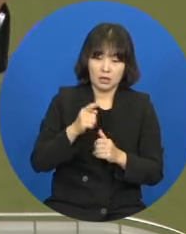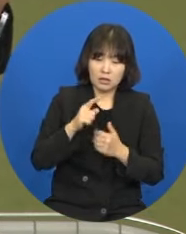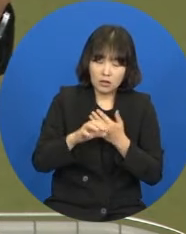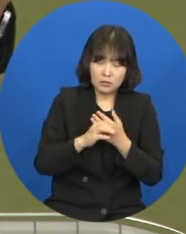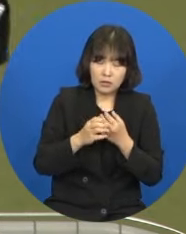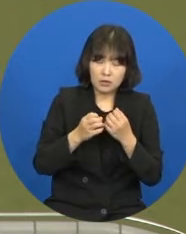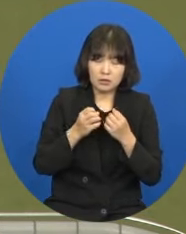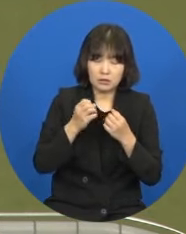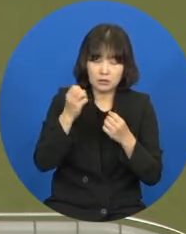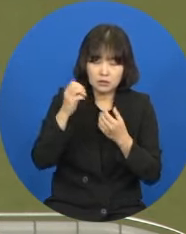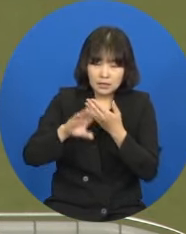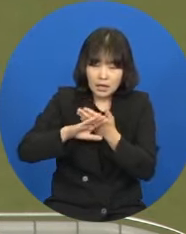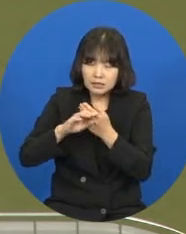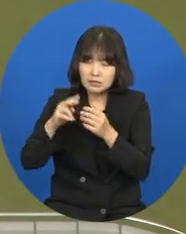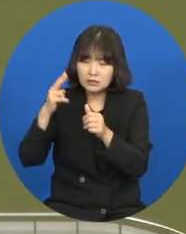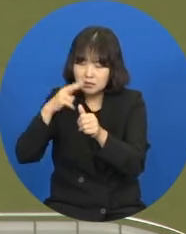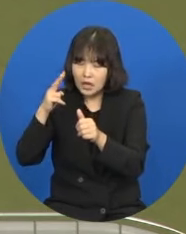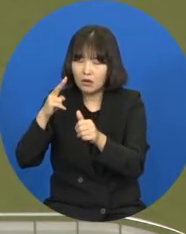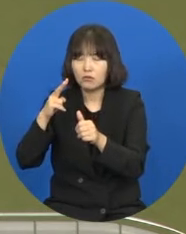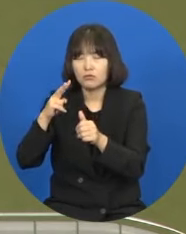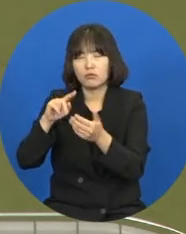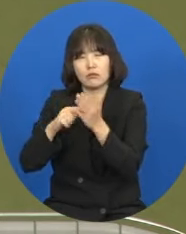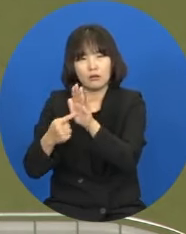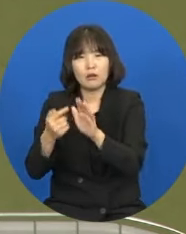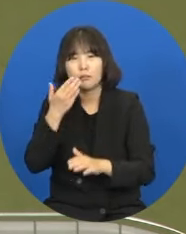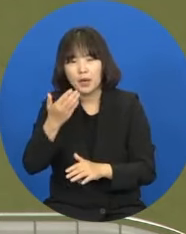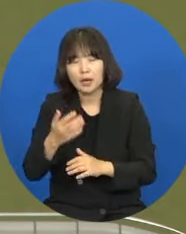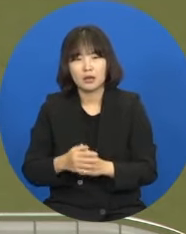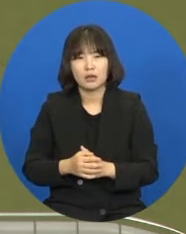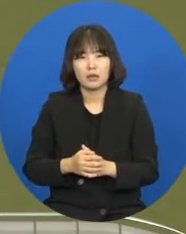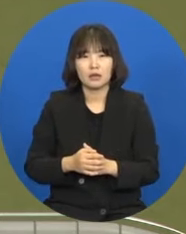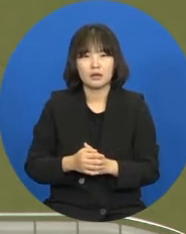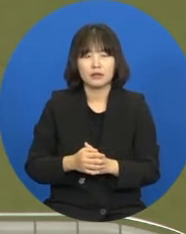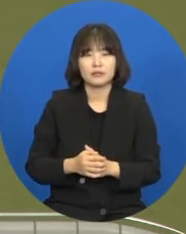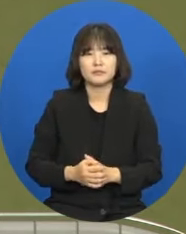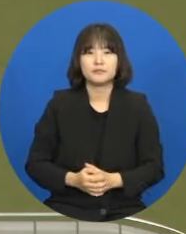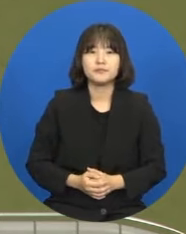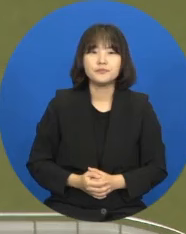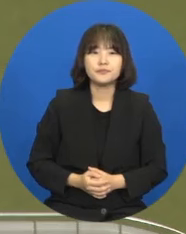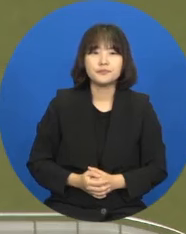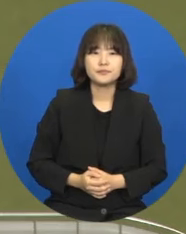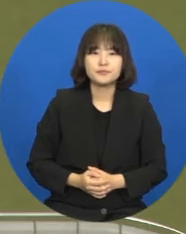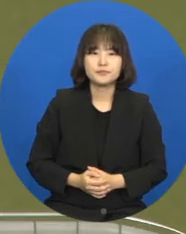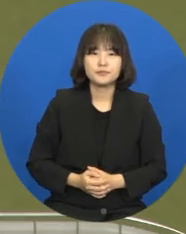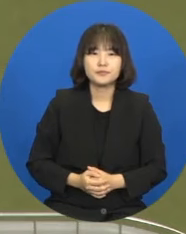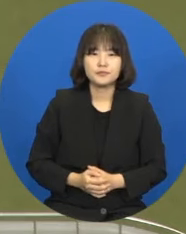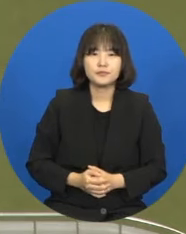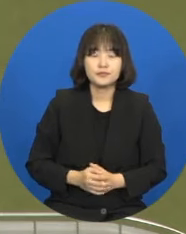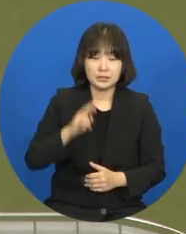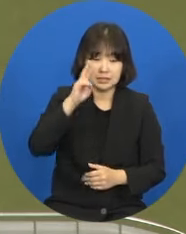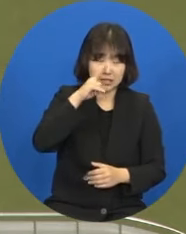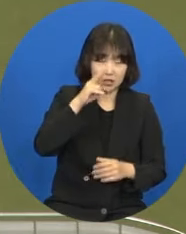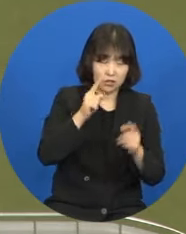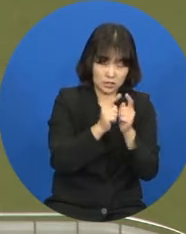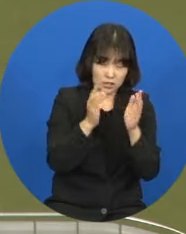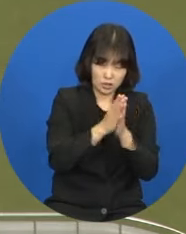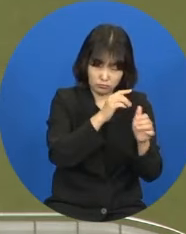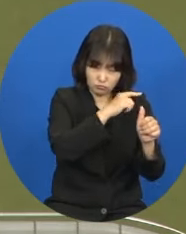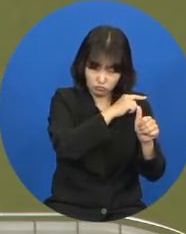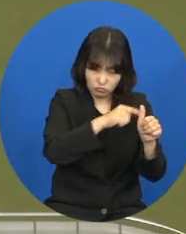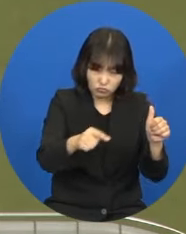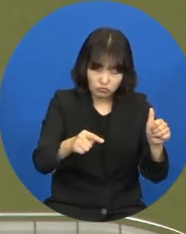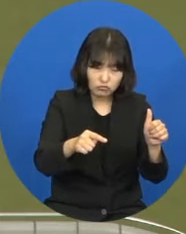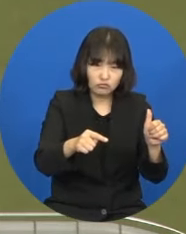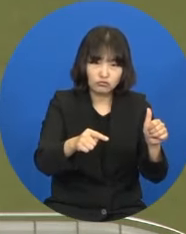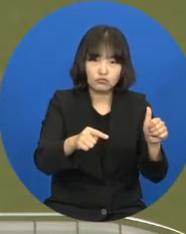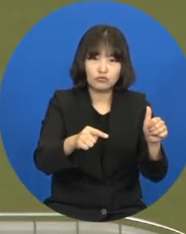거야 다윗은 그 위험성을 알고 있었어요 그래서 사울을 직접 죽여서